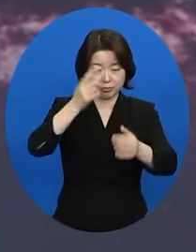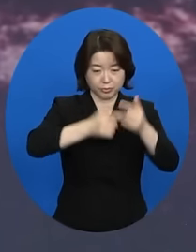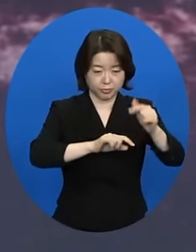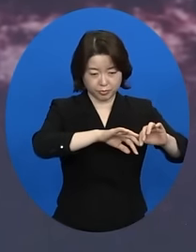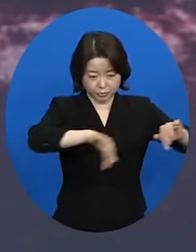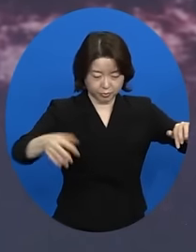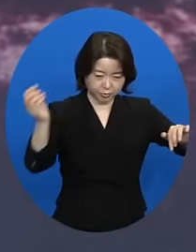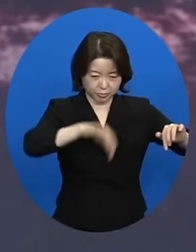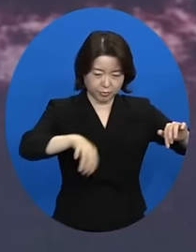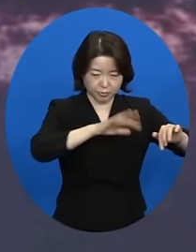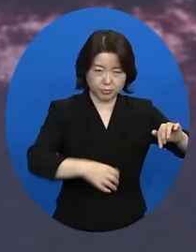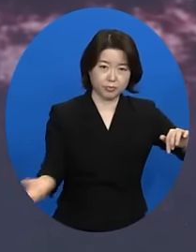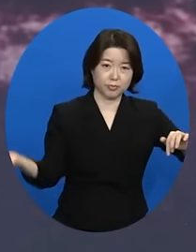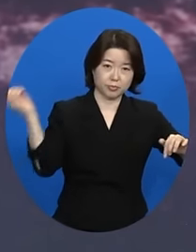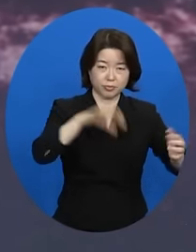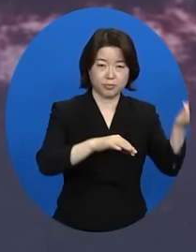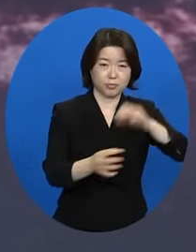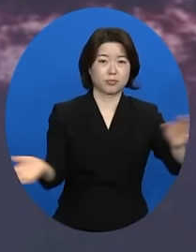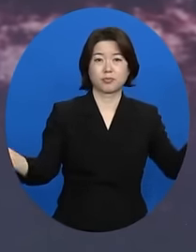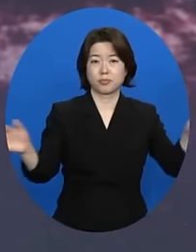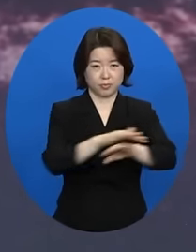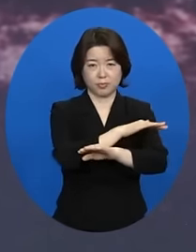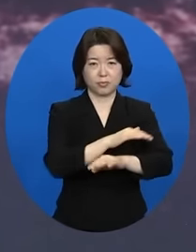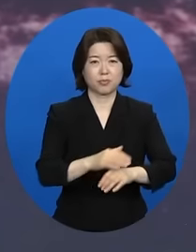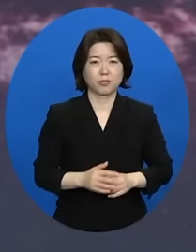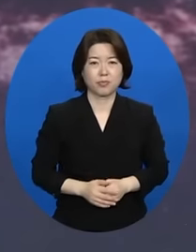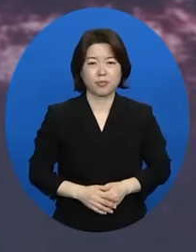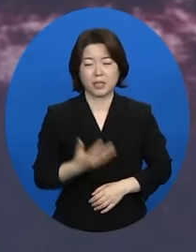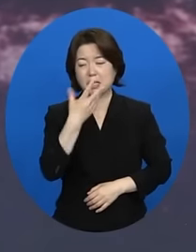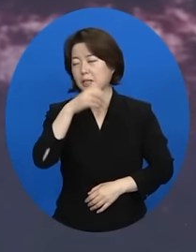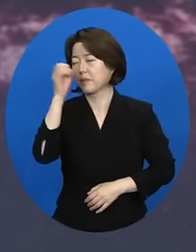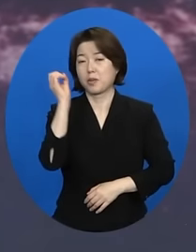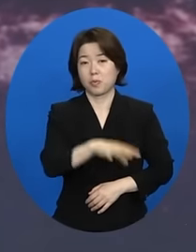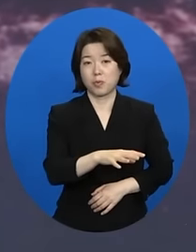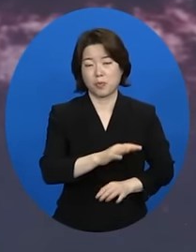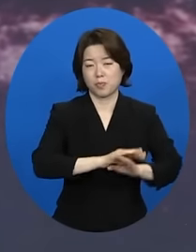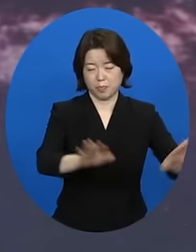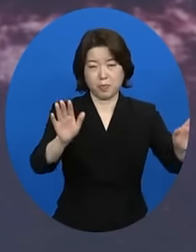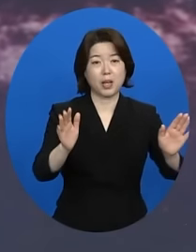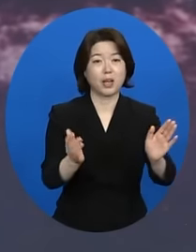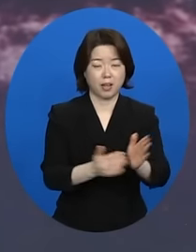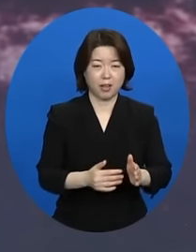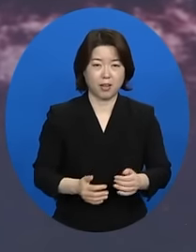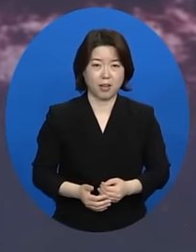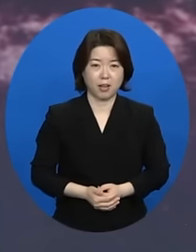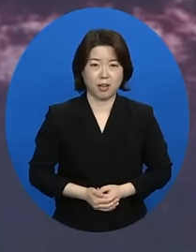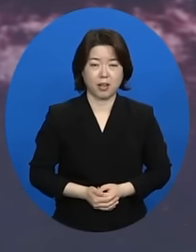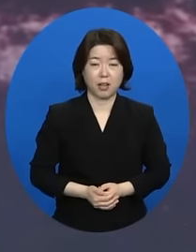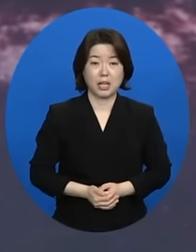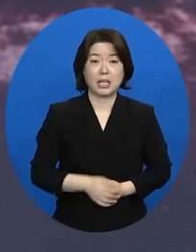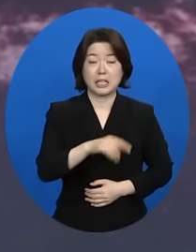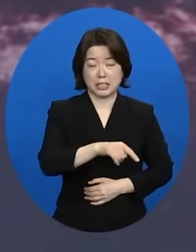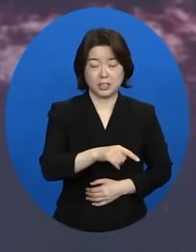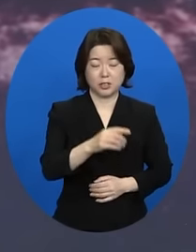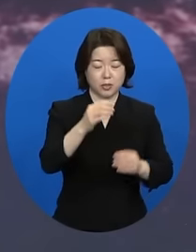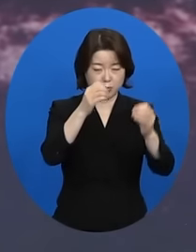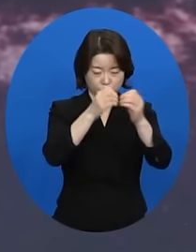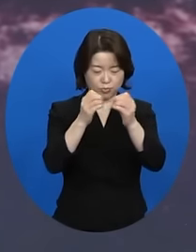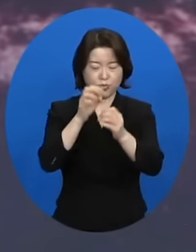묻어버리고, 묻는다는 것은 다시 찾겠다는 게 아닙니다. 쓰레기같이 아예 그냥 처분해버리겠다는 뜻이에요. 이 동사에 그런 의미가 담겨